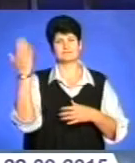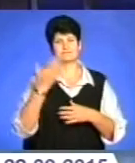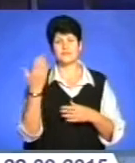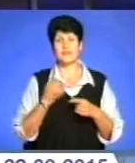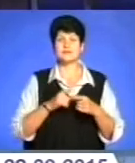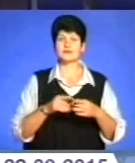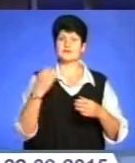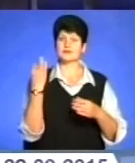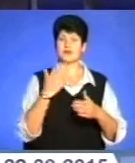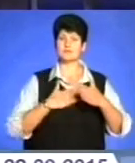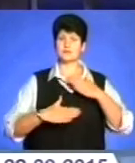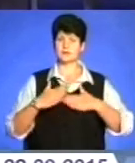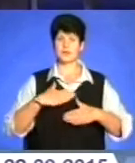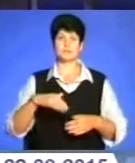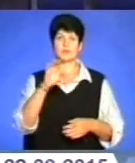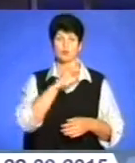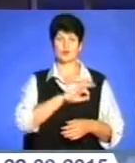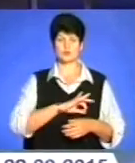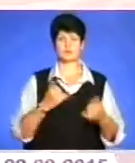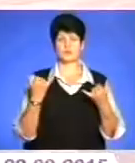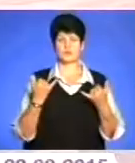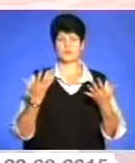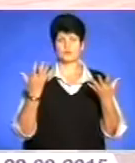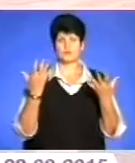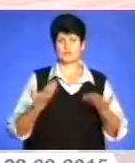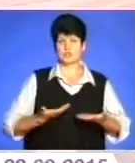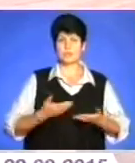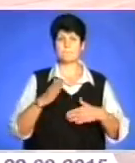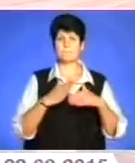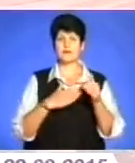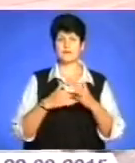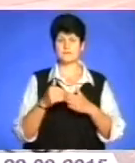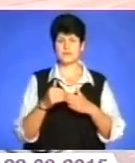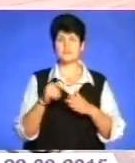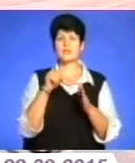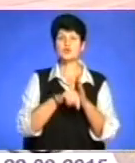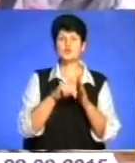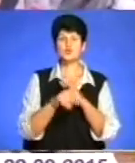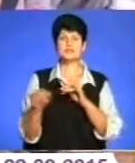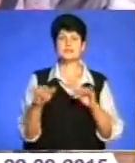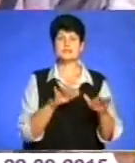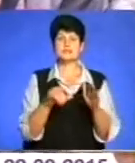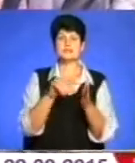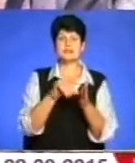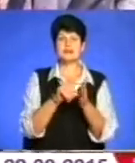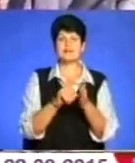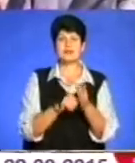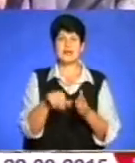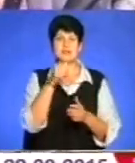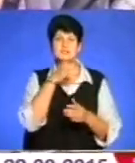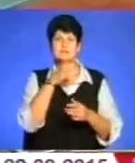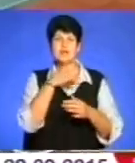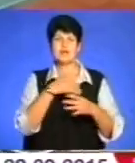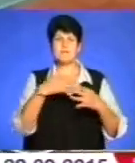приємна та корисна у повсякденному житті практика. Суть заходу – представлення інтерактивних експериментів на вулицях